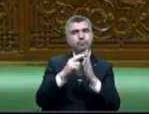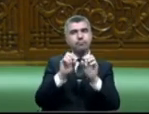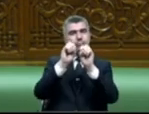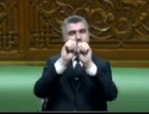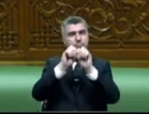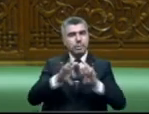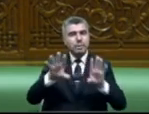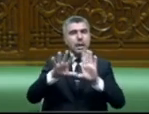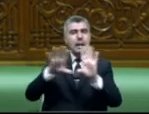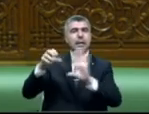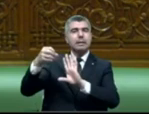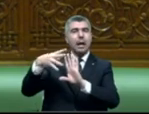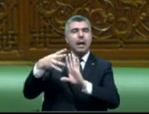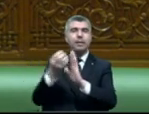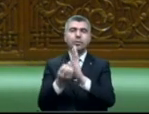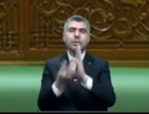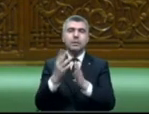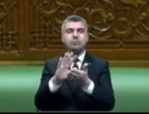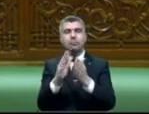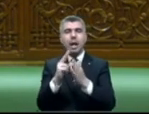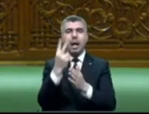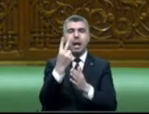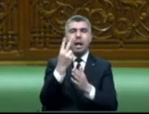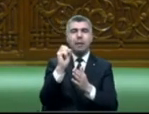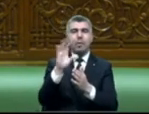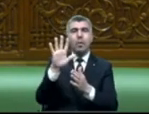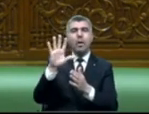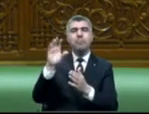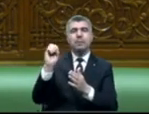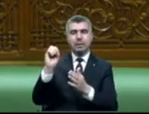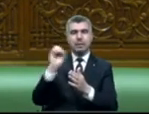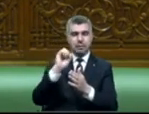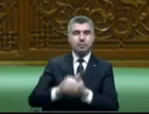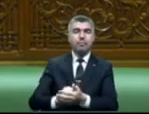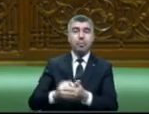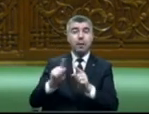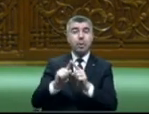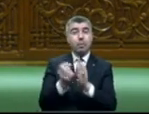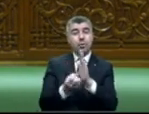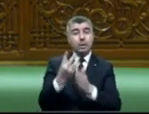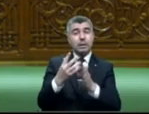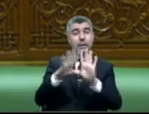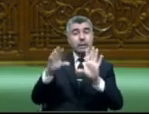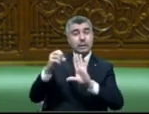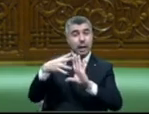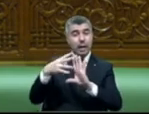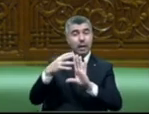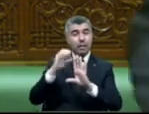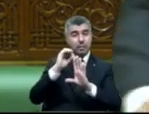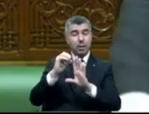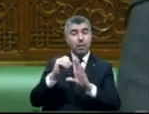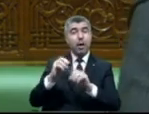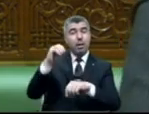كامل للطاقات المتجددة بحلول سنة 2050. توليد الطاقة المتجددة اللامركزية، وضع